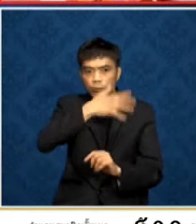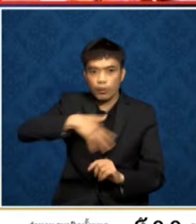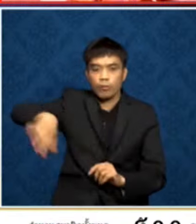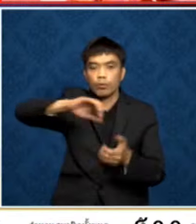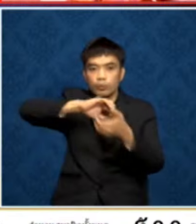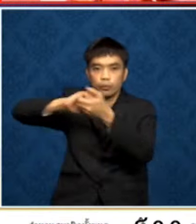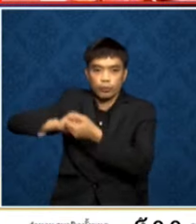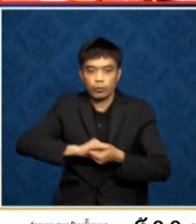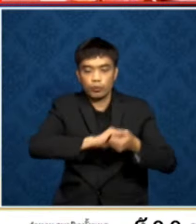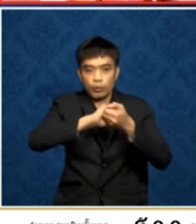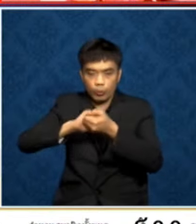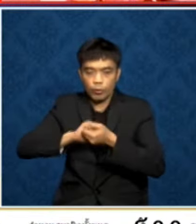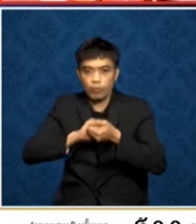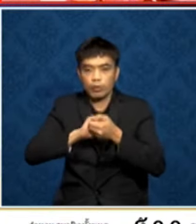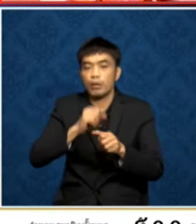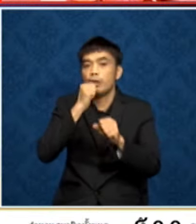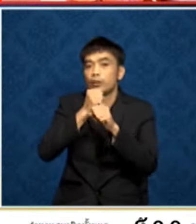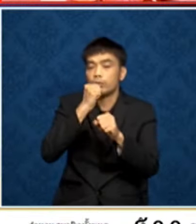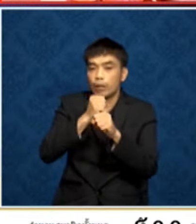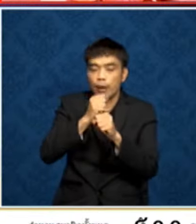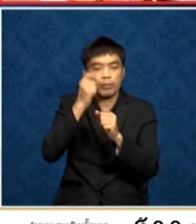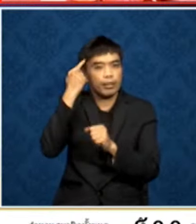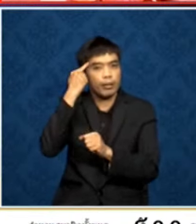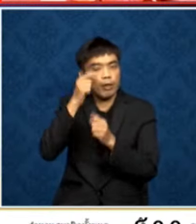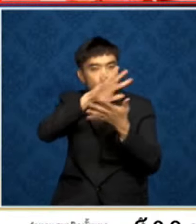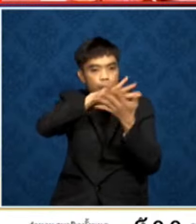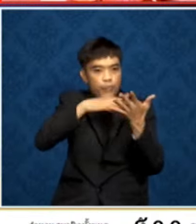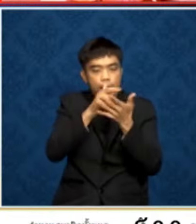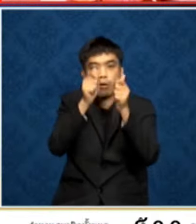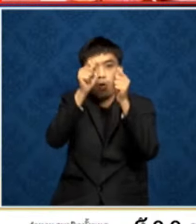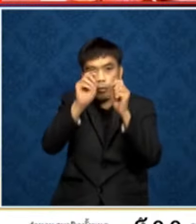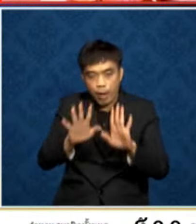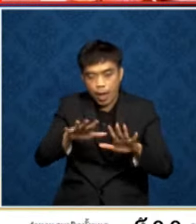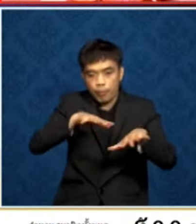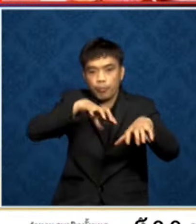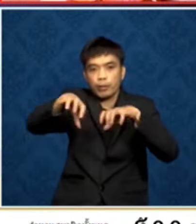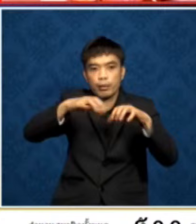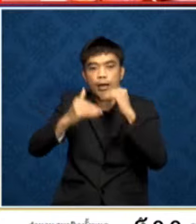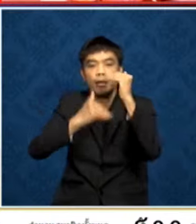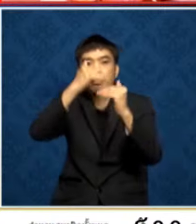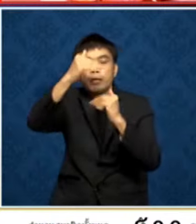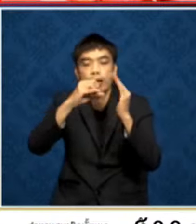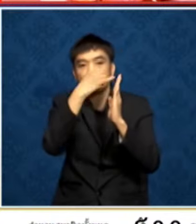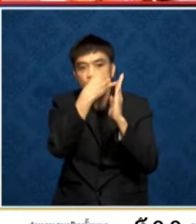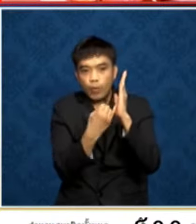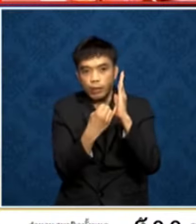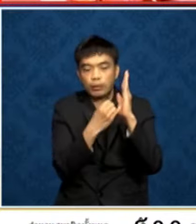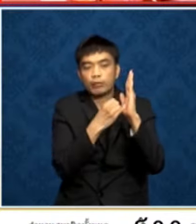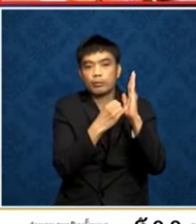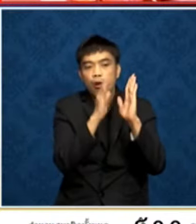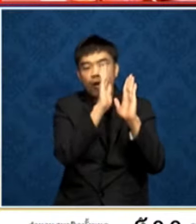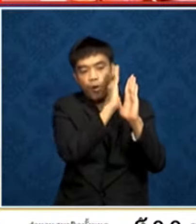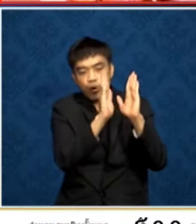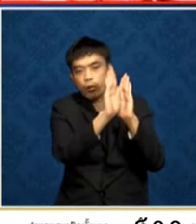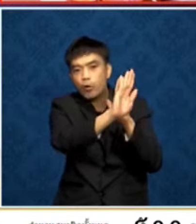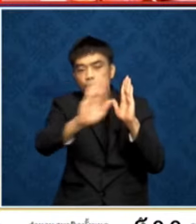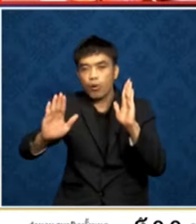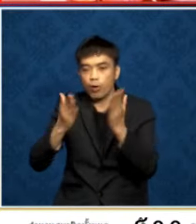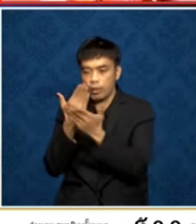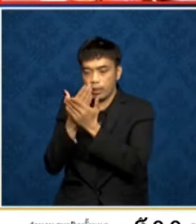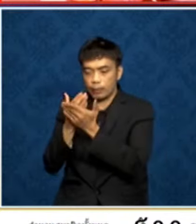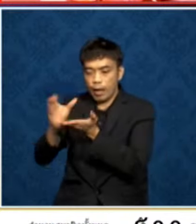ในพื้นที่ในการออกแบบงบประมาณผ่านแผนพัฒนาจังหวัดซึ่งแก่นสำคัญในการจัดสรรงบประมาณ